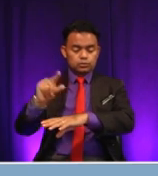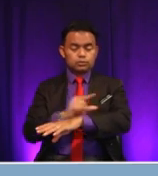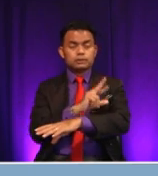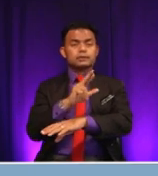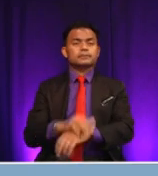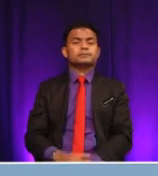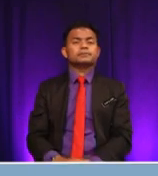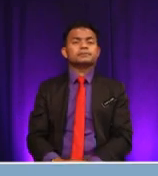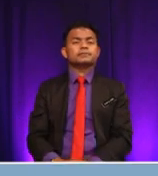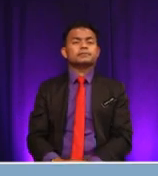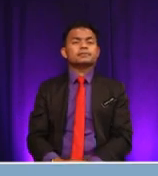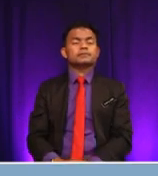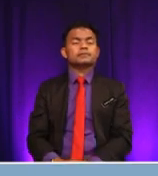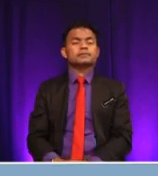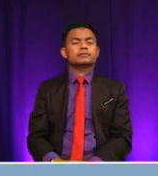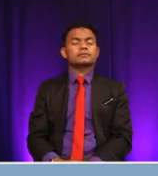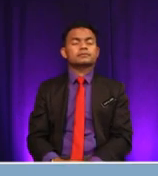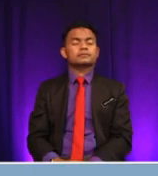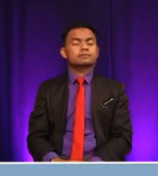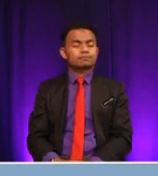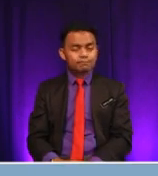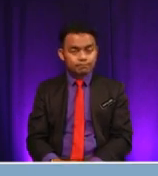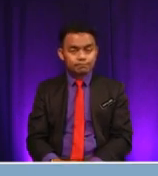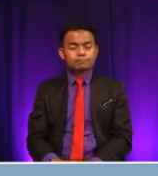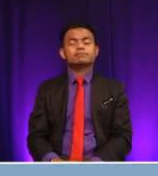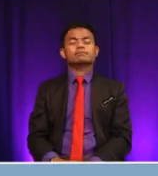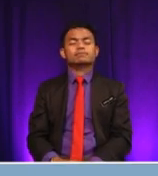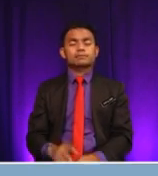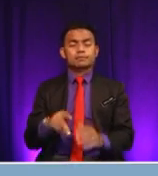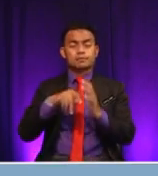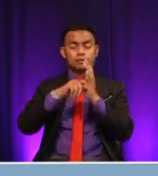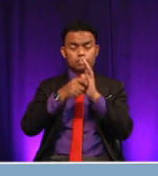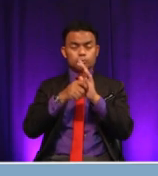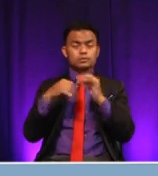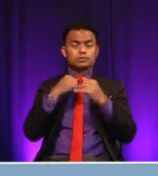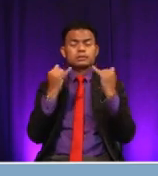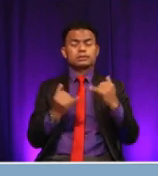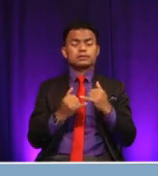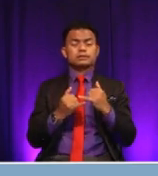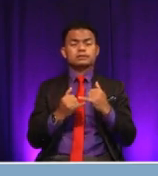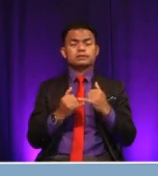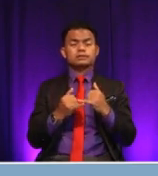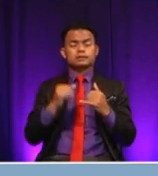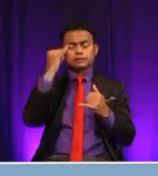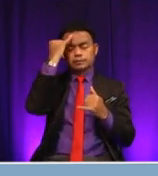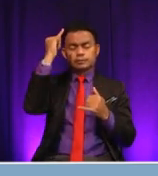kunci hati ialah iman kepada kelakuan jadi